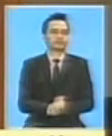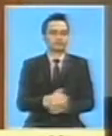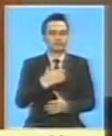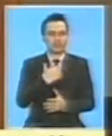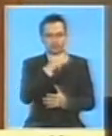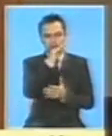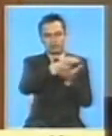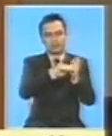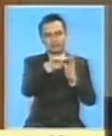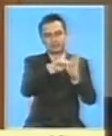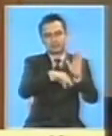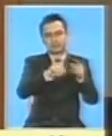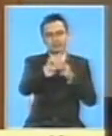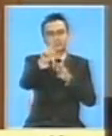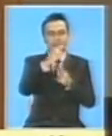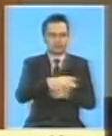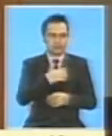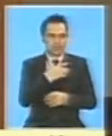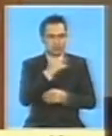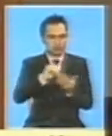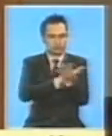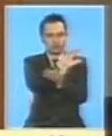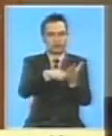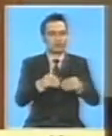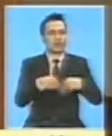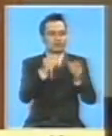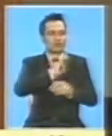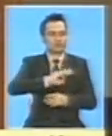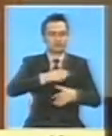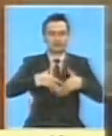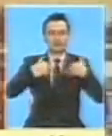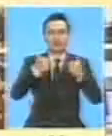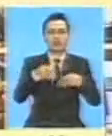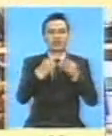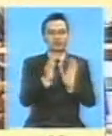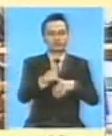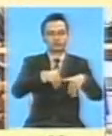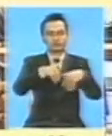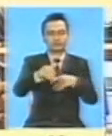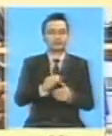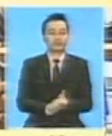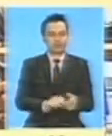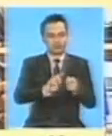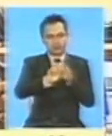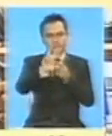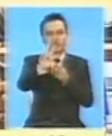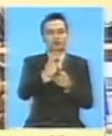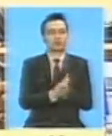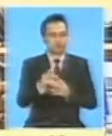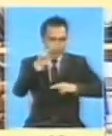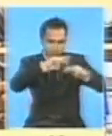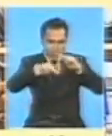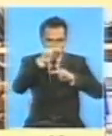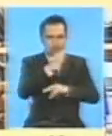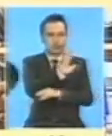ำเนินการในนโยบายที่1เพื่อสร้างความสมบูรณ์พูนสุขแก่ประชาชนในที่สุดนโยบายที่2การรักษาความมั่นคง